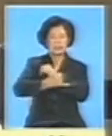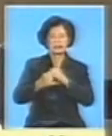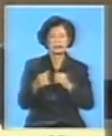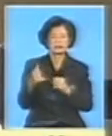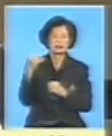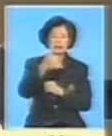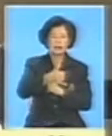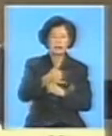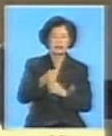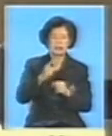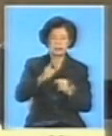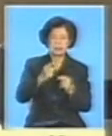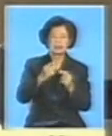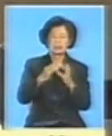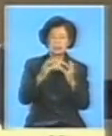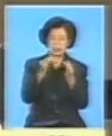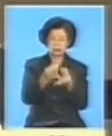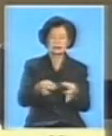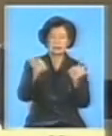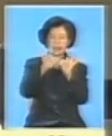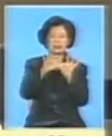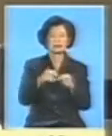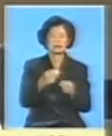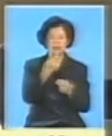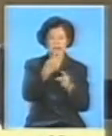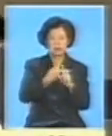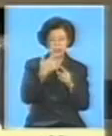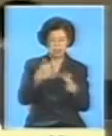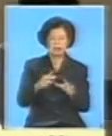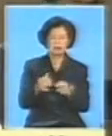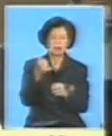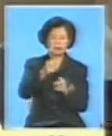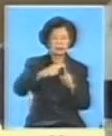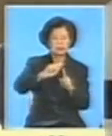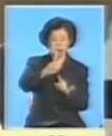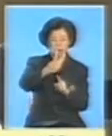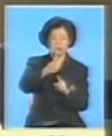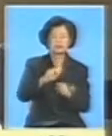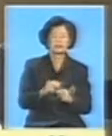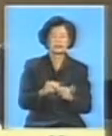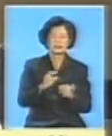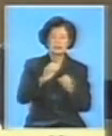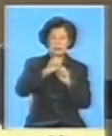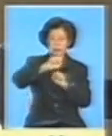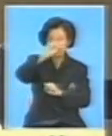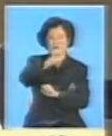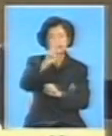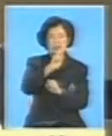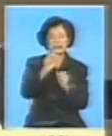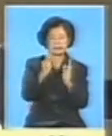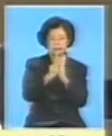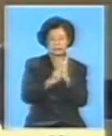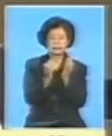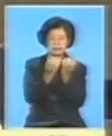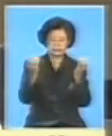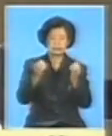เป็นภารกิจสำคัญของพวกเรานะครับหลังจากนั้น2เดือนก็สู่ระยะที่2มีการประกาศใช้รัฐธรรมนูญฉบับชั่วคราวการจัดตั้งส